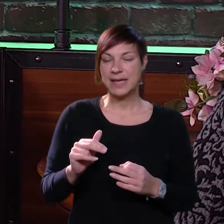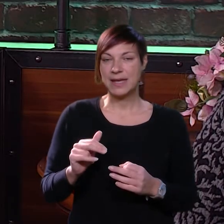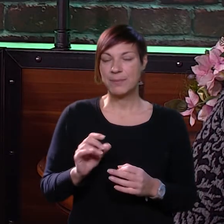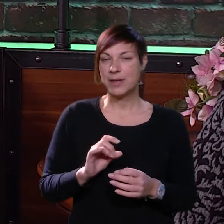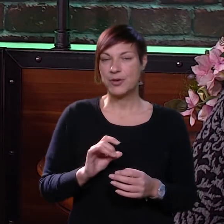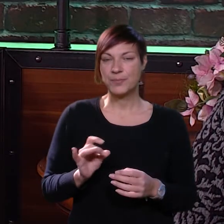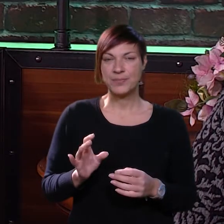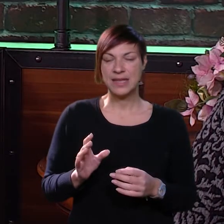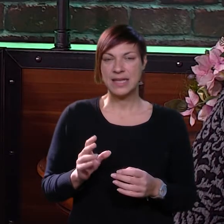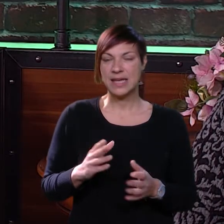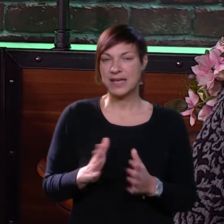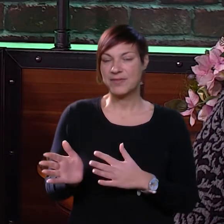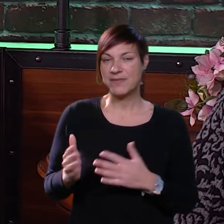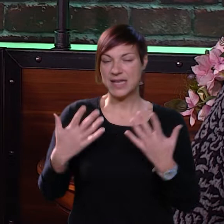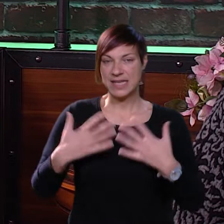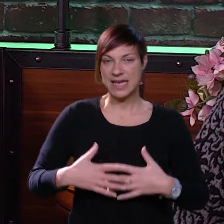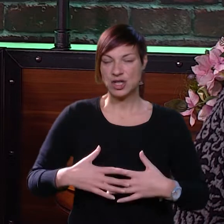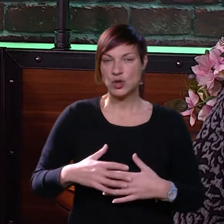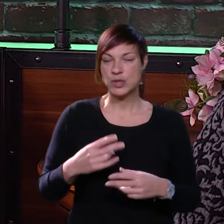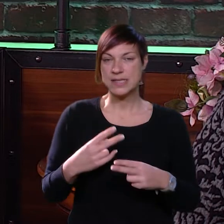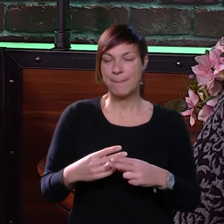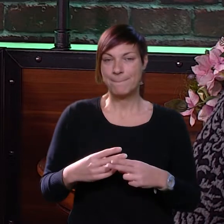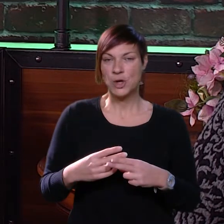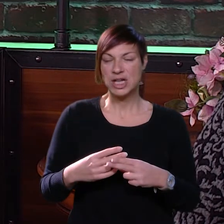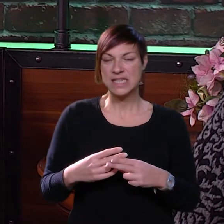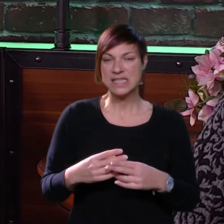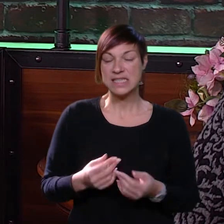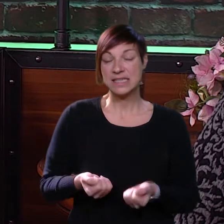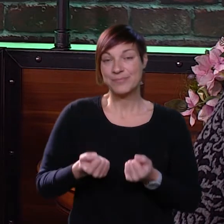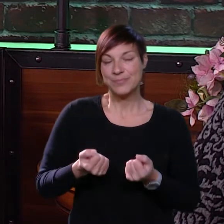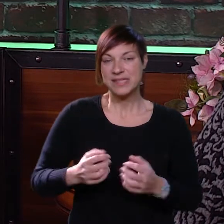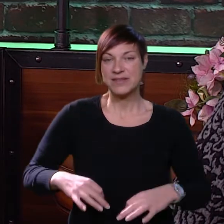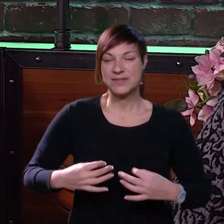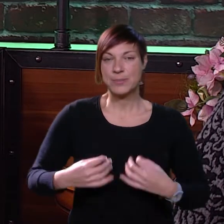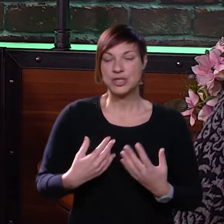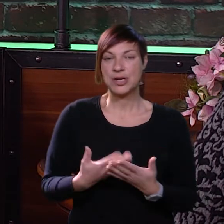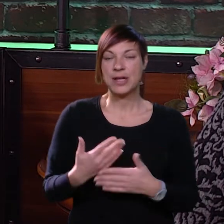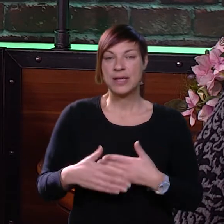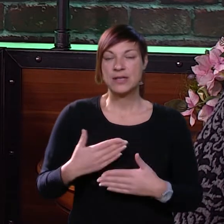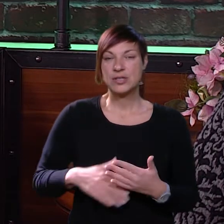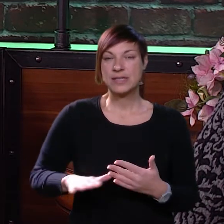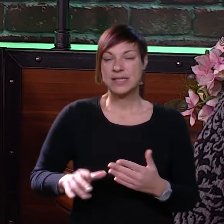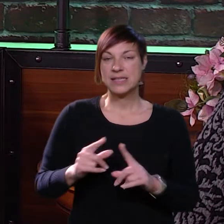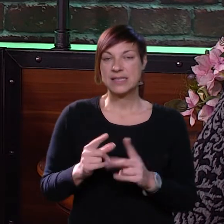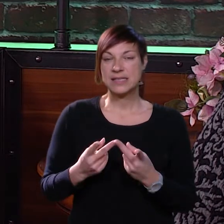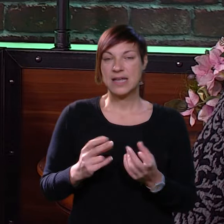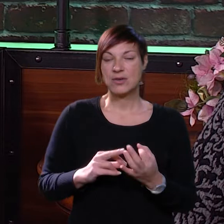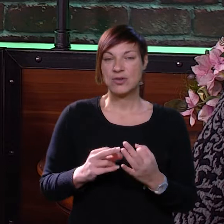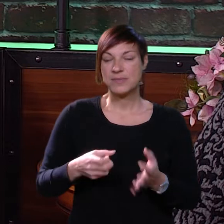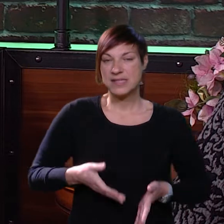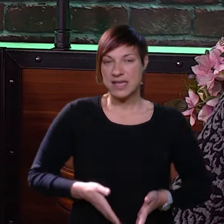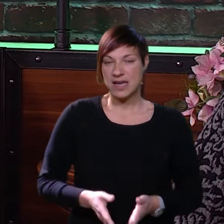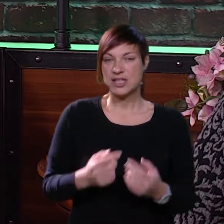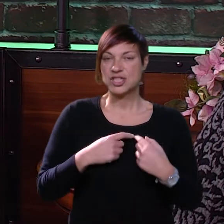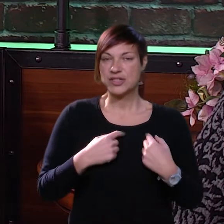imao nikakve van svoje dijagnoze, nije imao veće zdravstvene poteškoće, međutim djeca s Down sindromom se jako